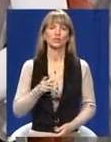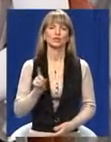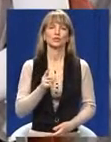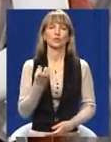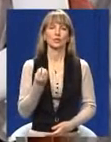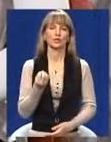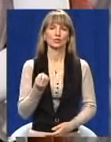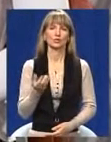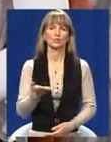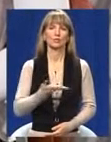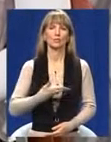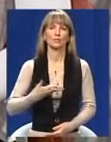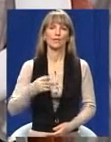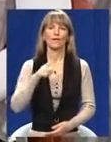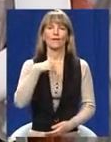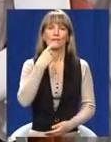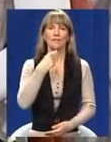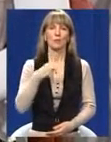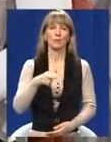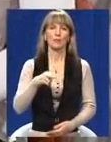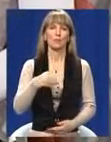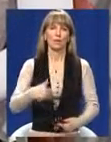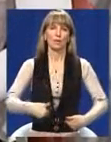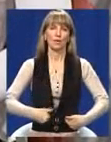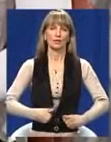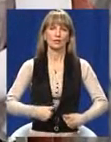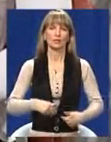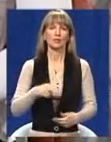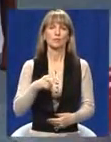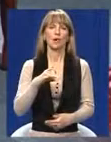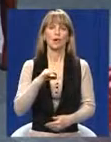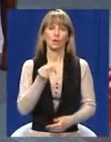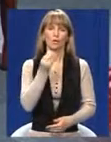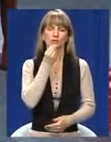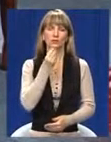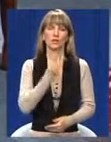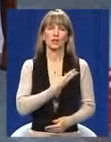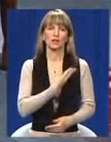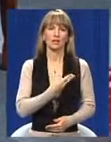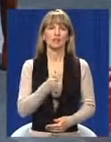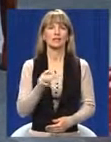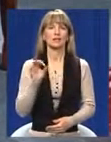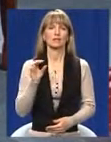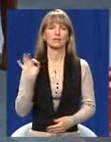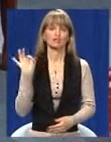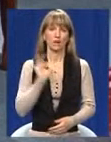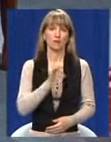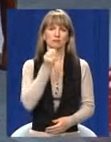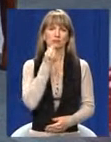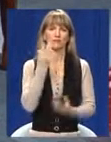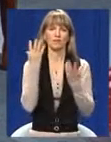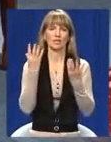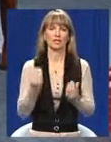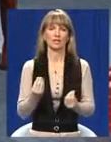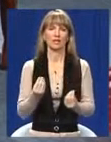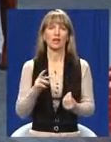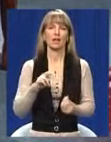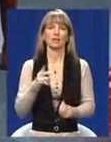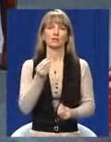ми вже, як говоримо, проголоднілися. До речі, про апетит. А чи ти часто взагалі їси на день? Як ти